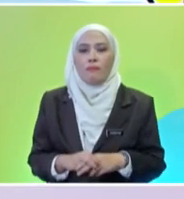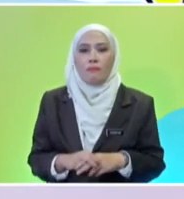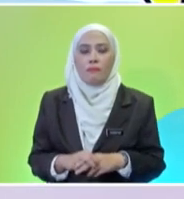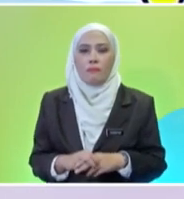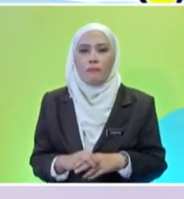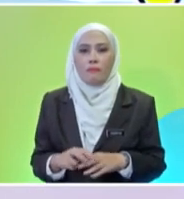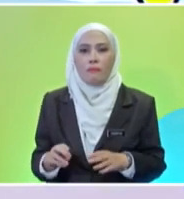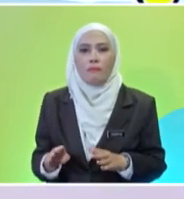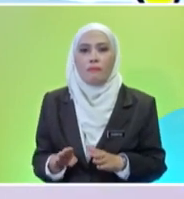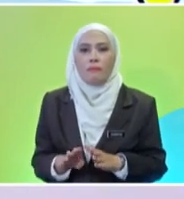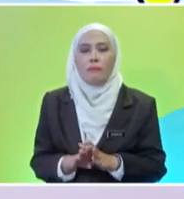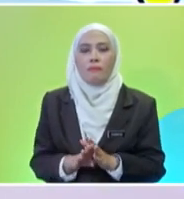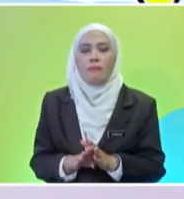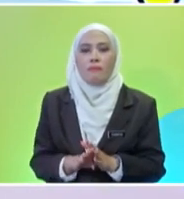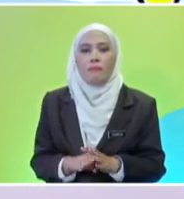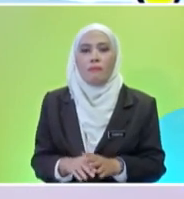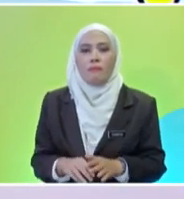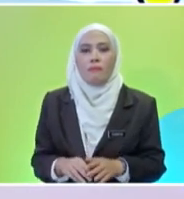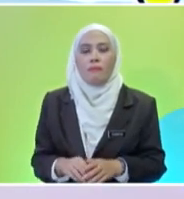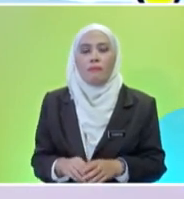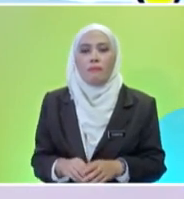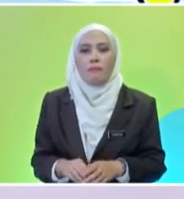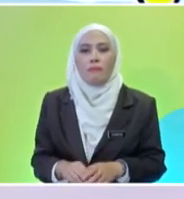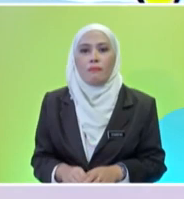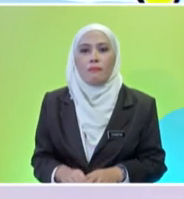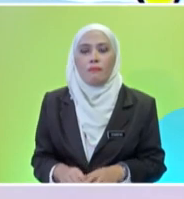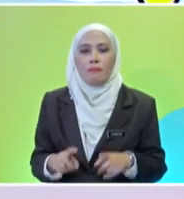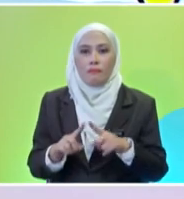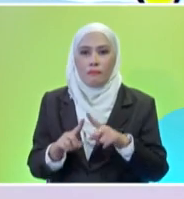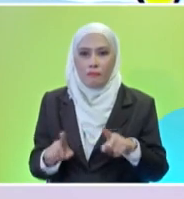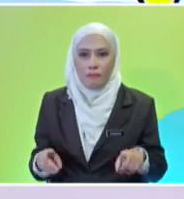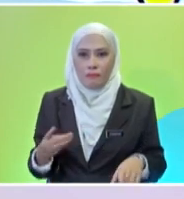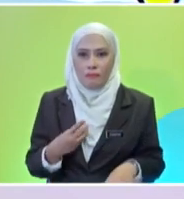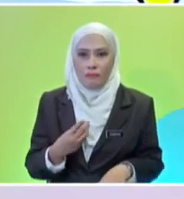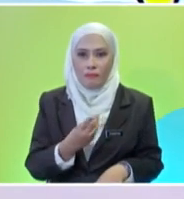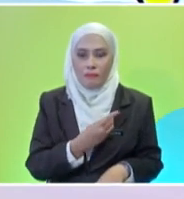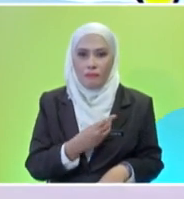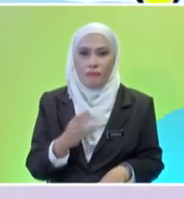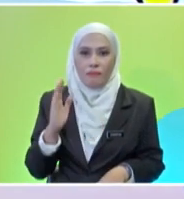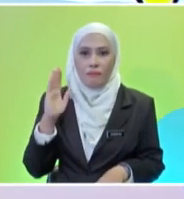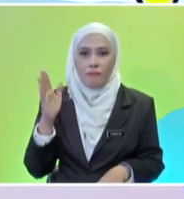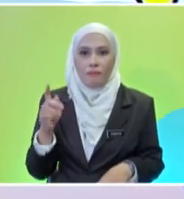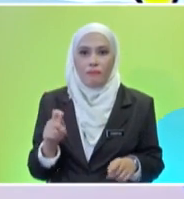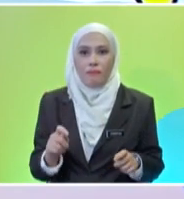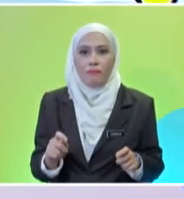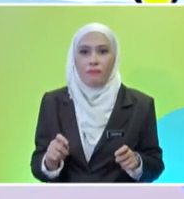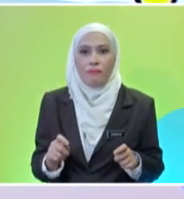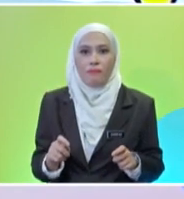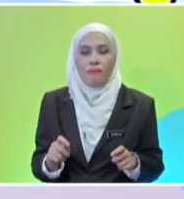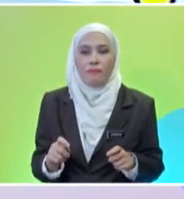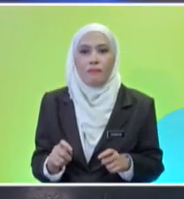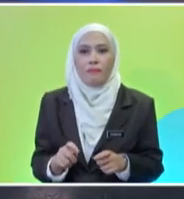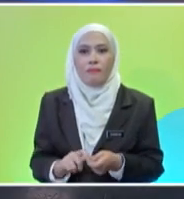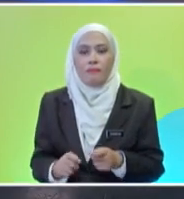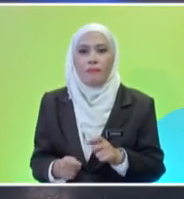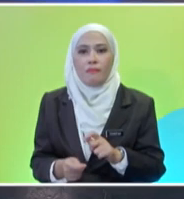berdasarkan gambar dan bahan rasanya yang diberikan tapi kita akan ditemani oleh satu makhluk ini makhluk